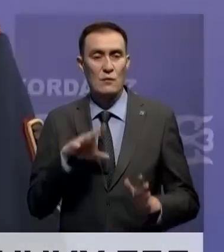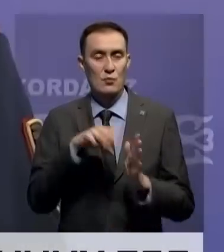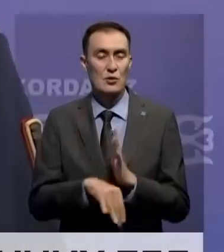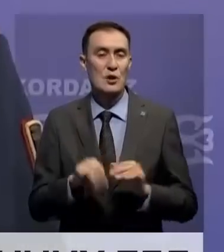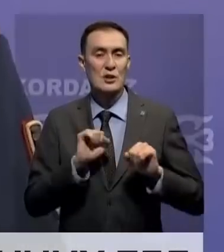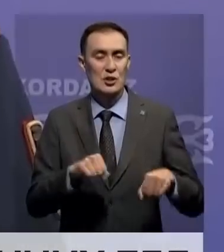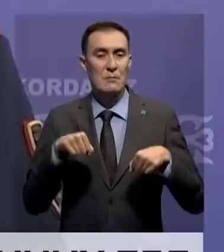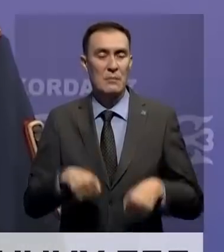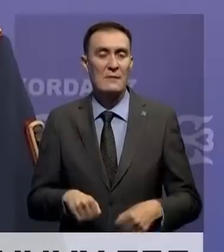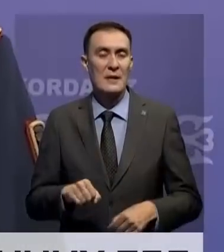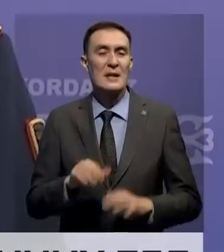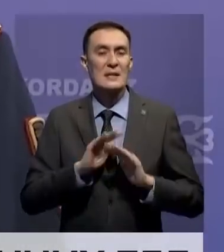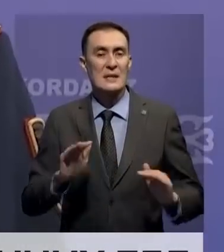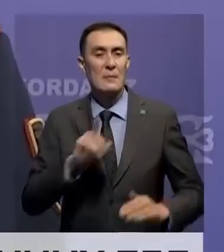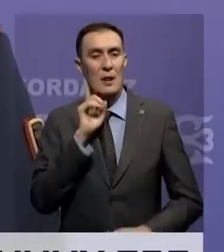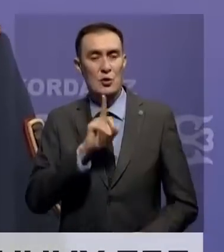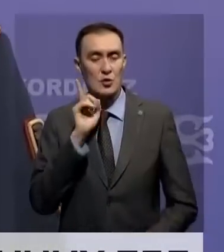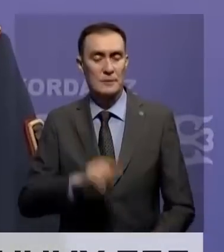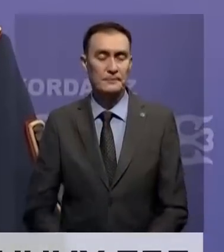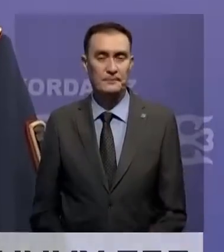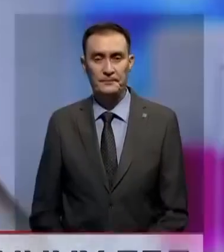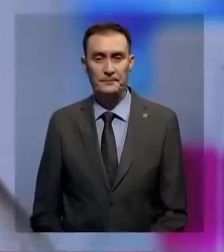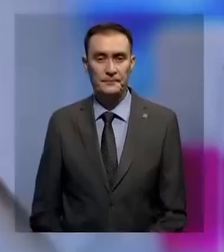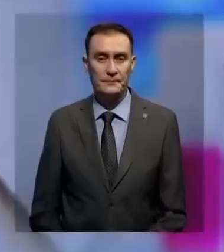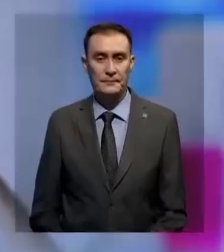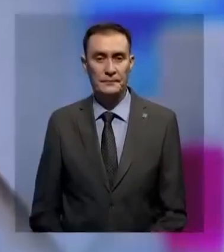по защите прав несовершеннолетних.